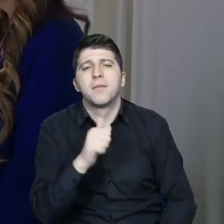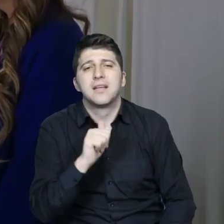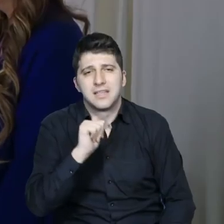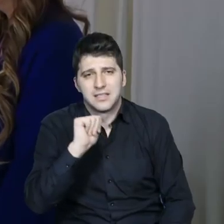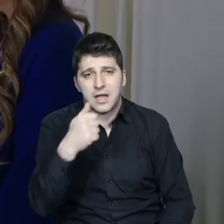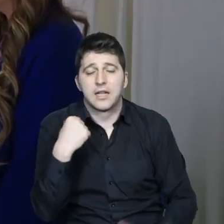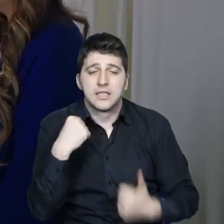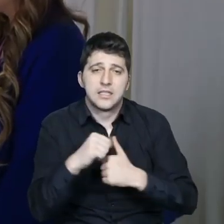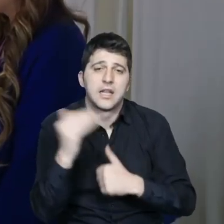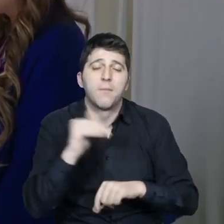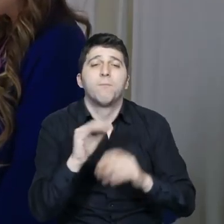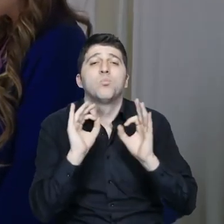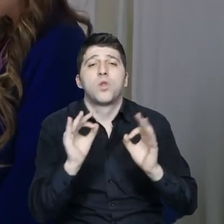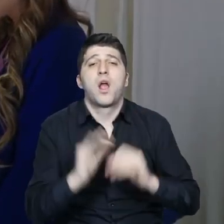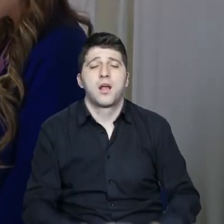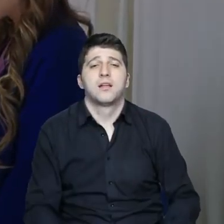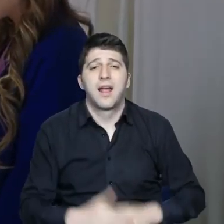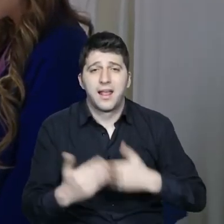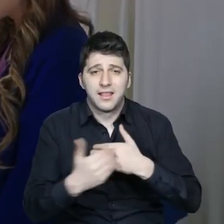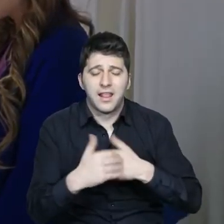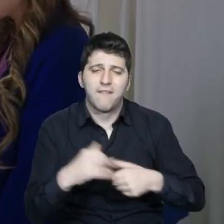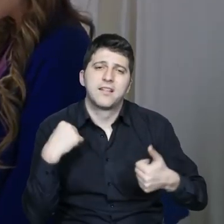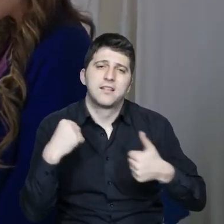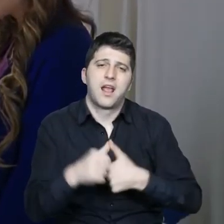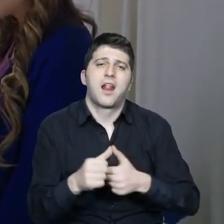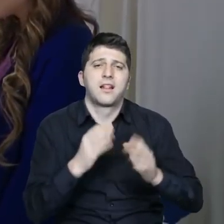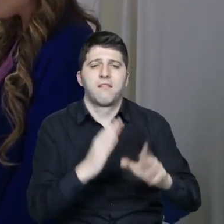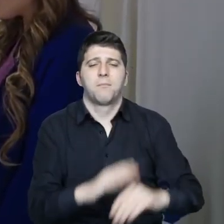yine geliyorsun mutlaka. Tedaviyi tekrarlıyoruz.